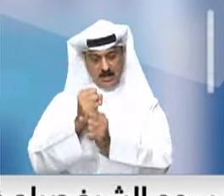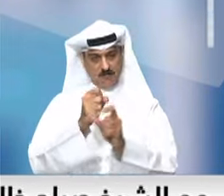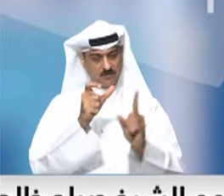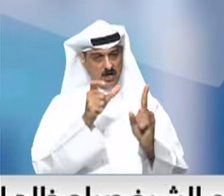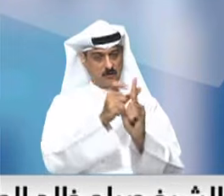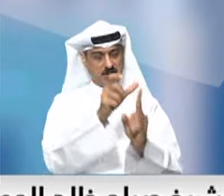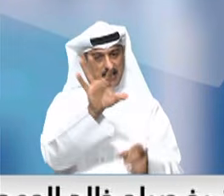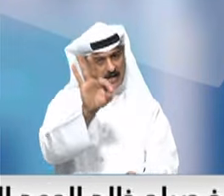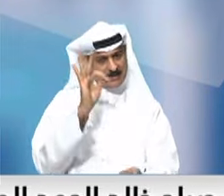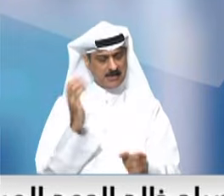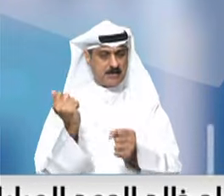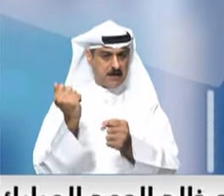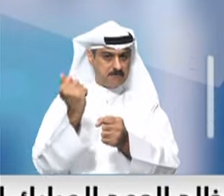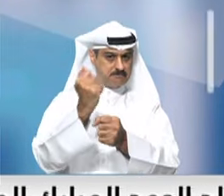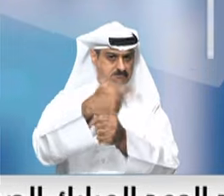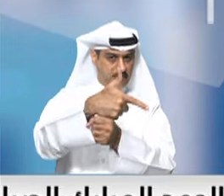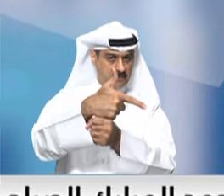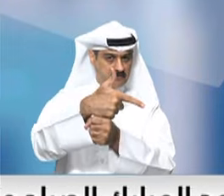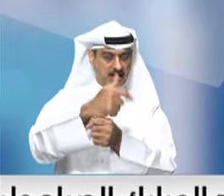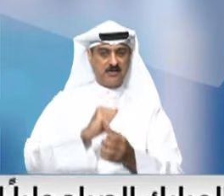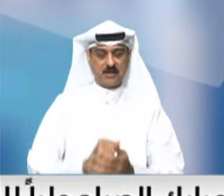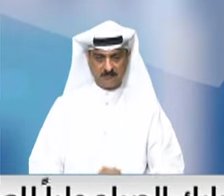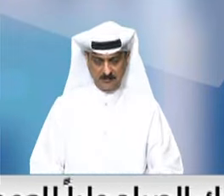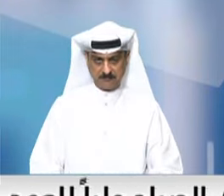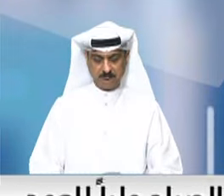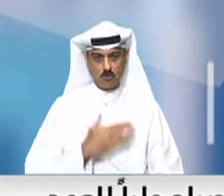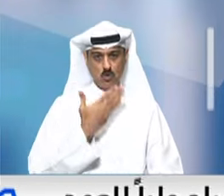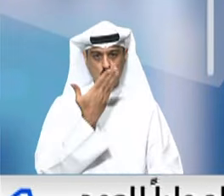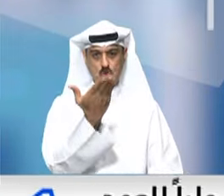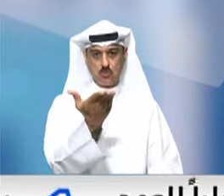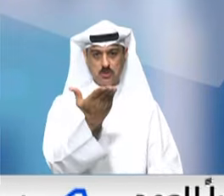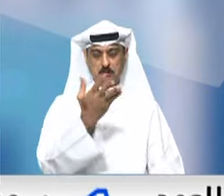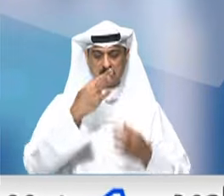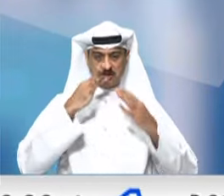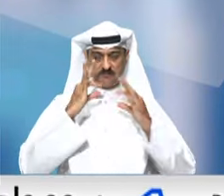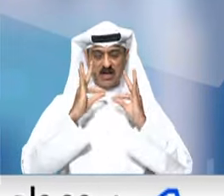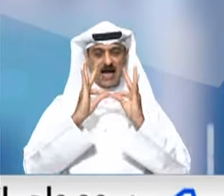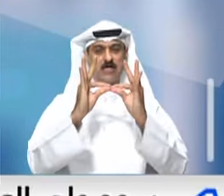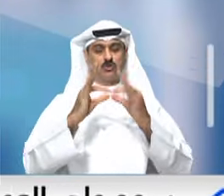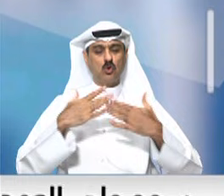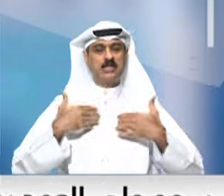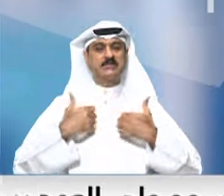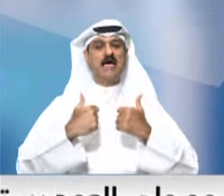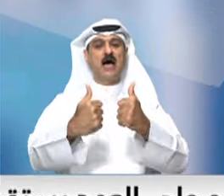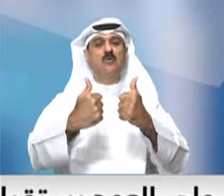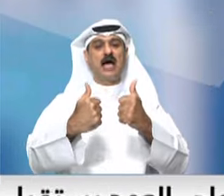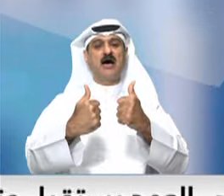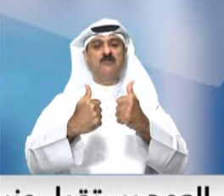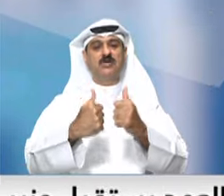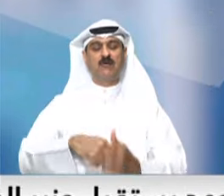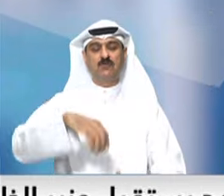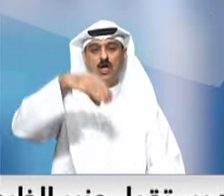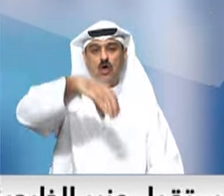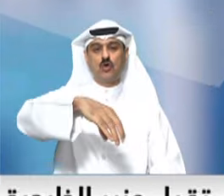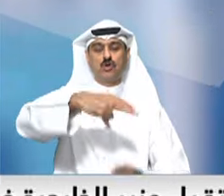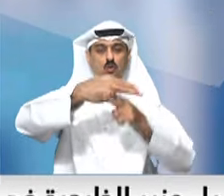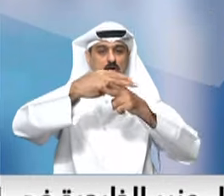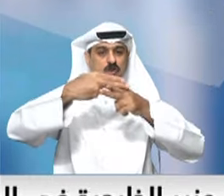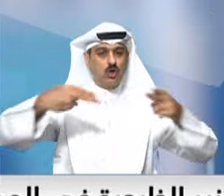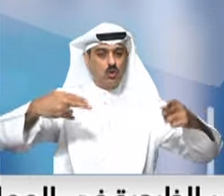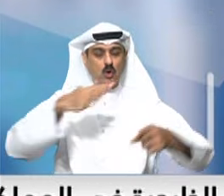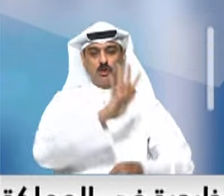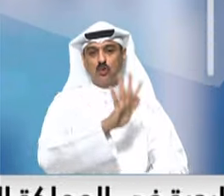الاحمد الجابر الصباح حفظه الله ورعاه متمنيا له دوام الصحه والعافيه والتوفيق ولدول الكويت وشعبها